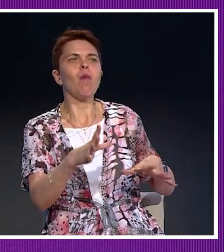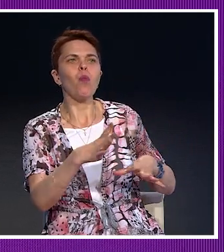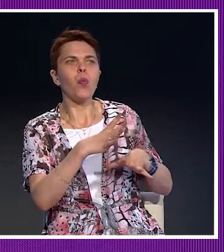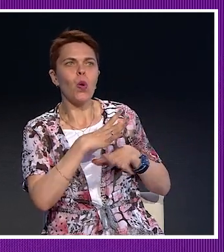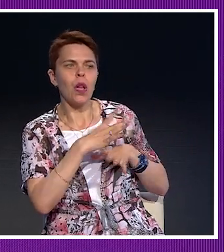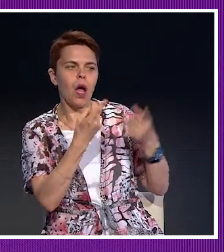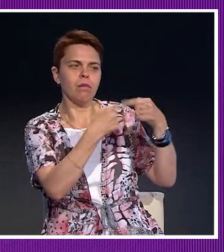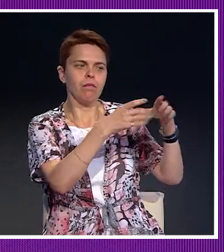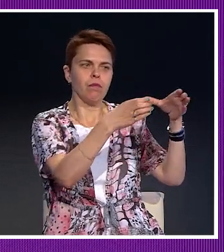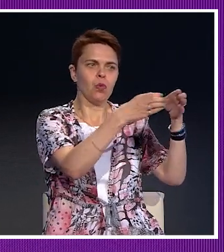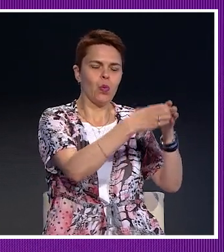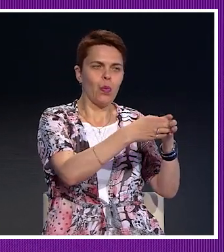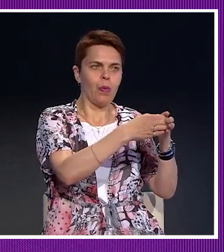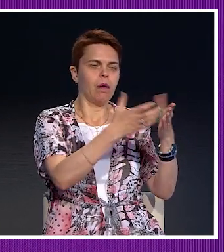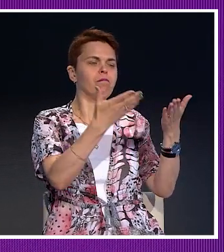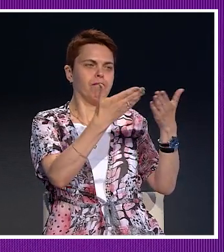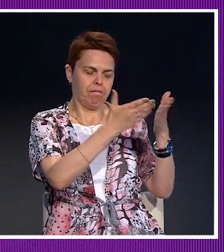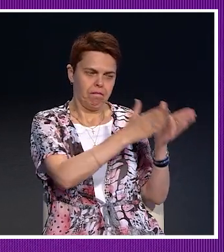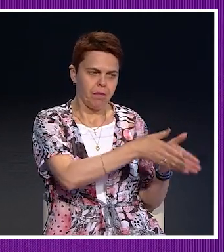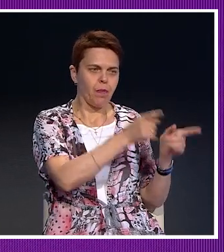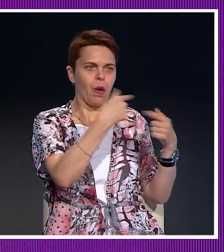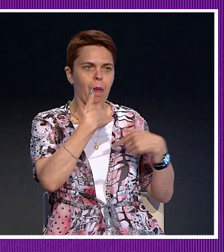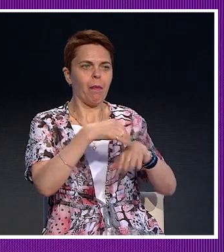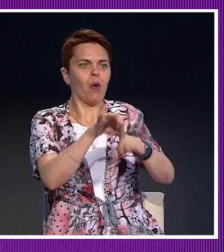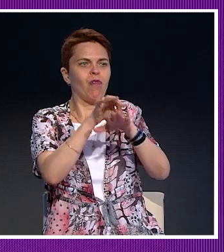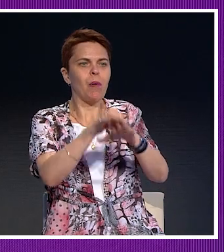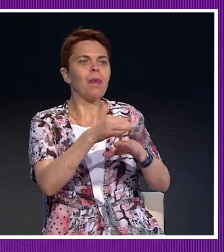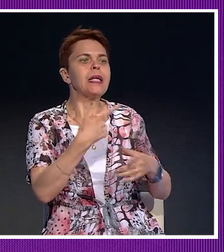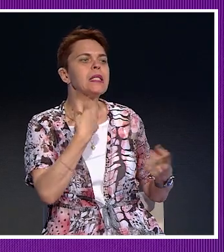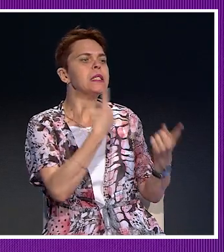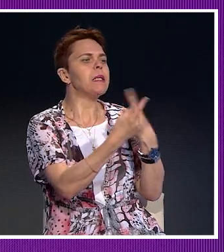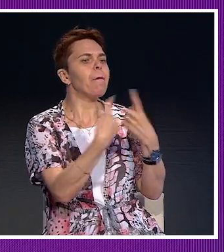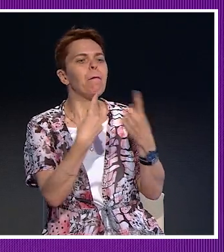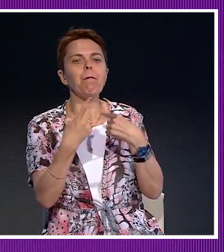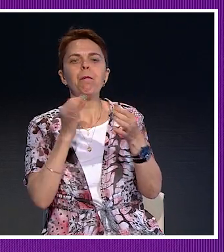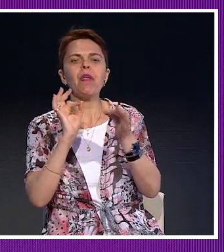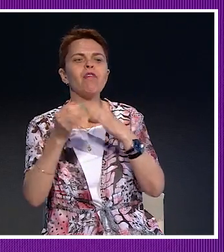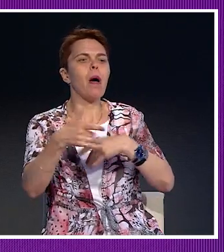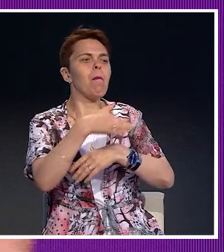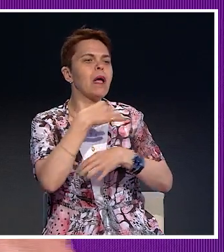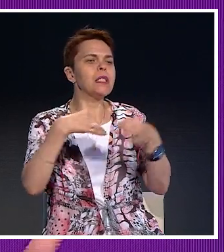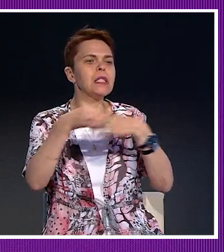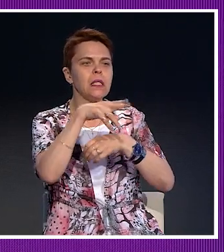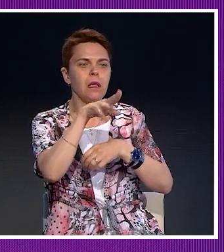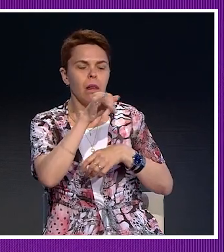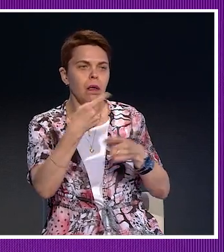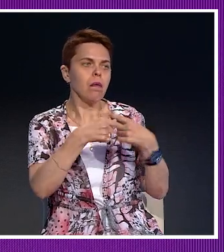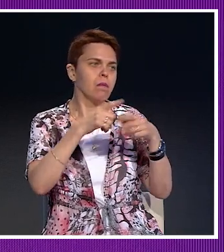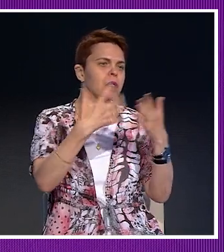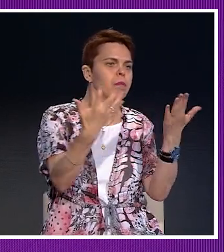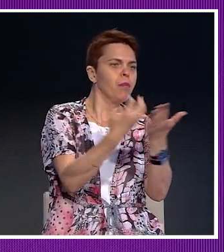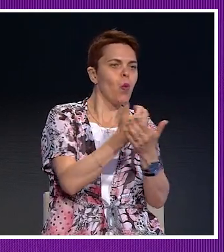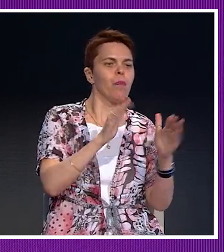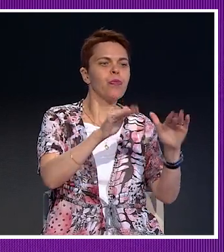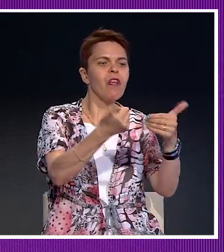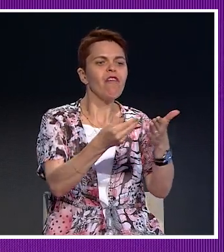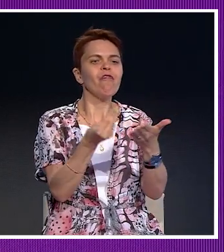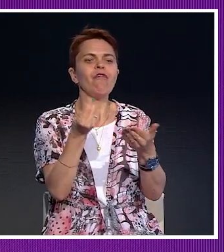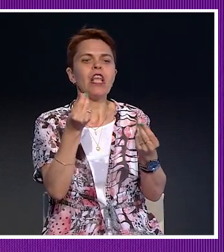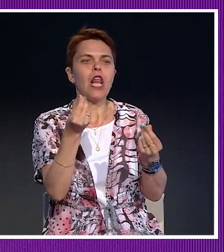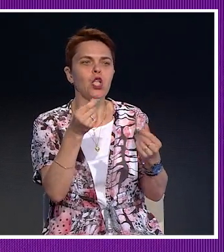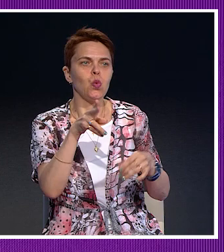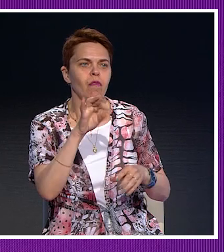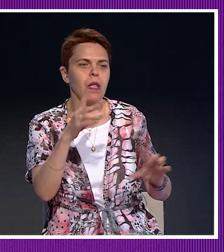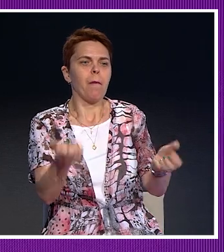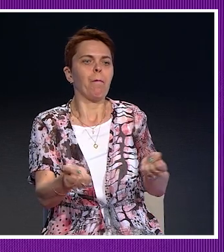виборах президента і парламенту. І ми якраз проводимо співбесіди з майбутніми кандидатами. І допомагаємо їм знаходити